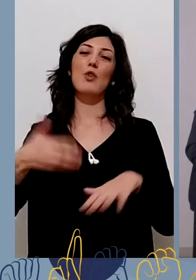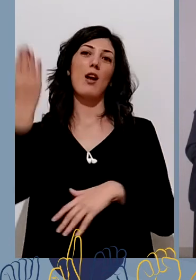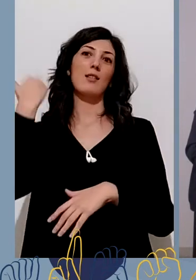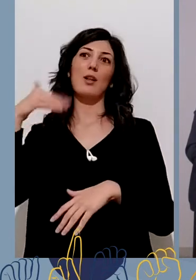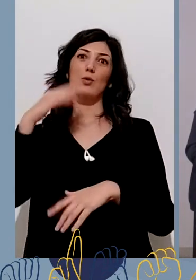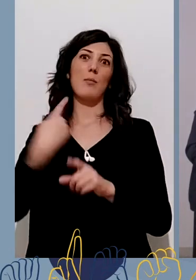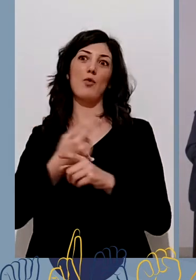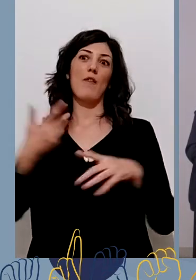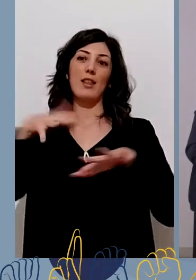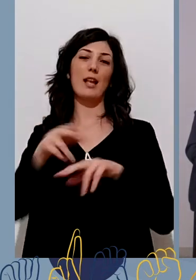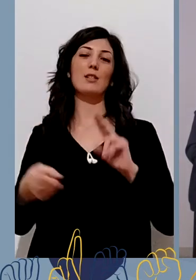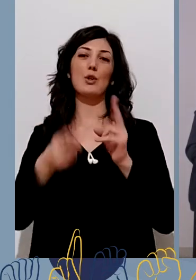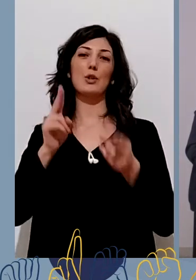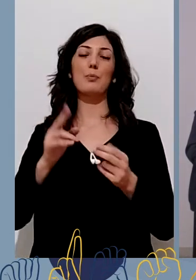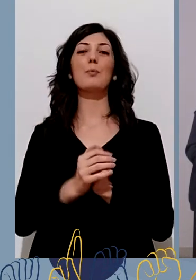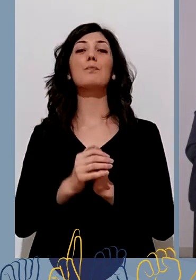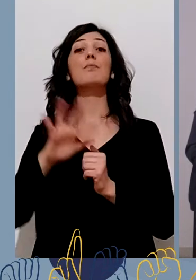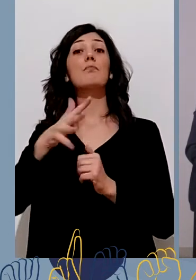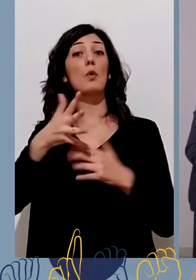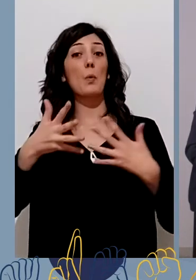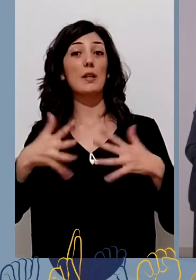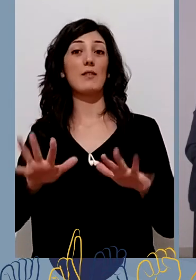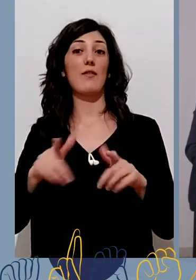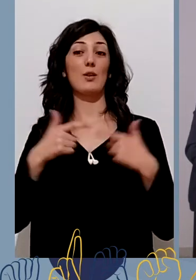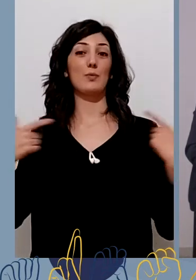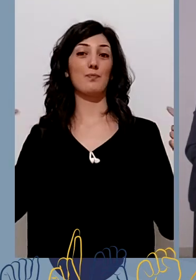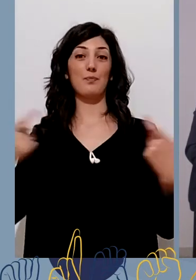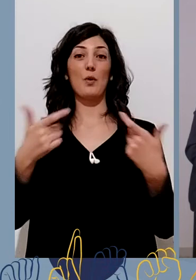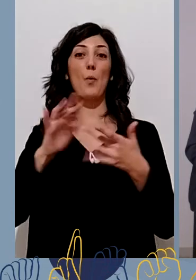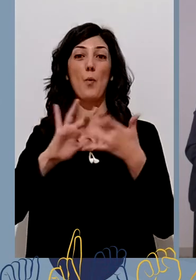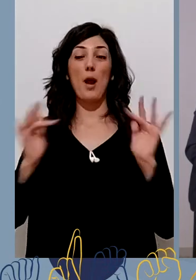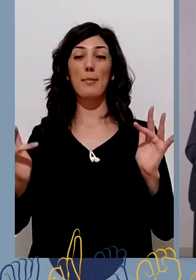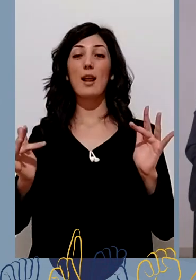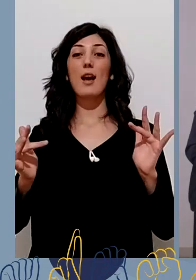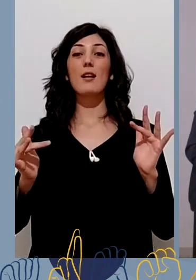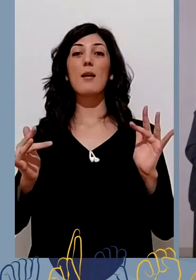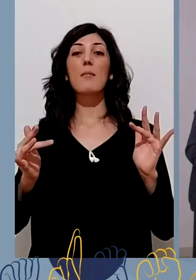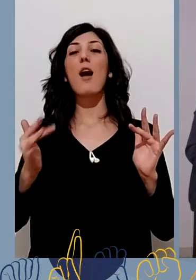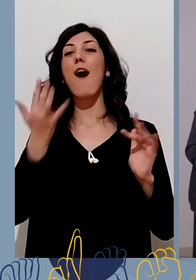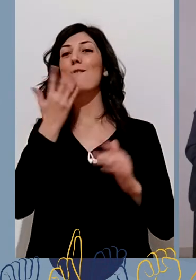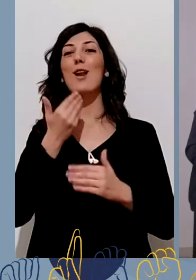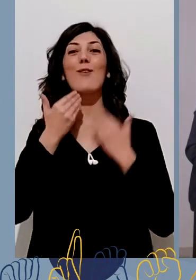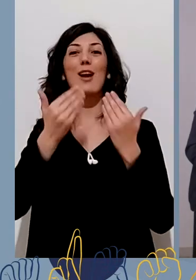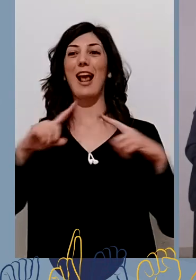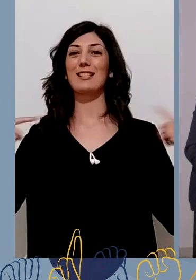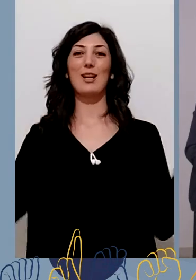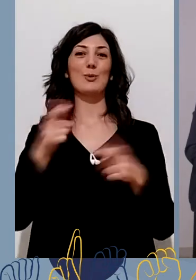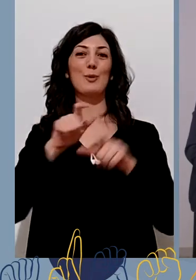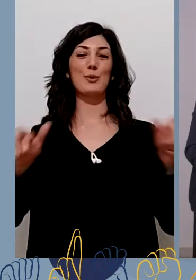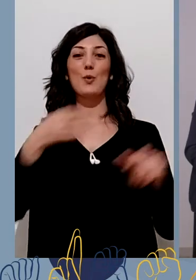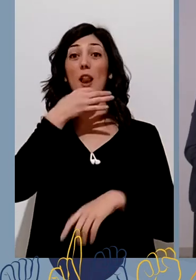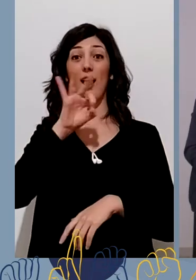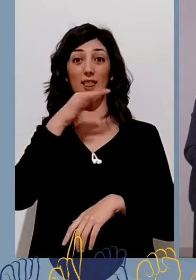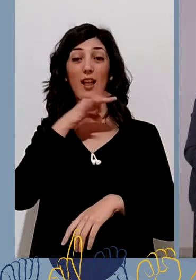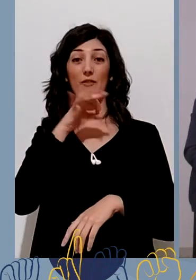Siamo quasi alla conclusione ormai dell'evento, e prima di tutto ringrazio tutti coloro che hanno parlato e che sono stati i